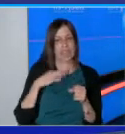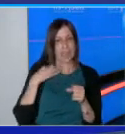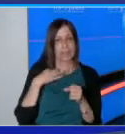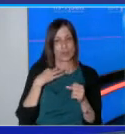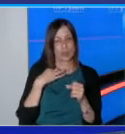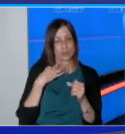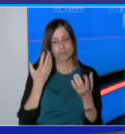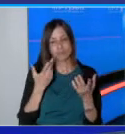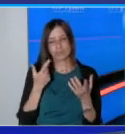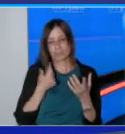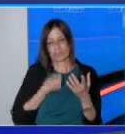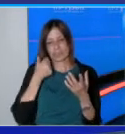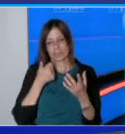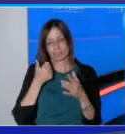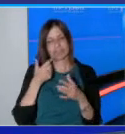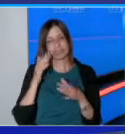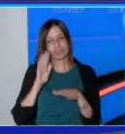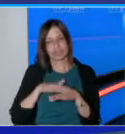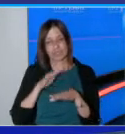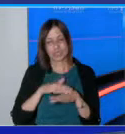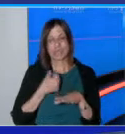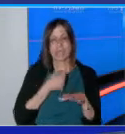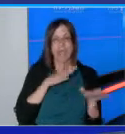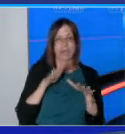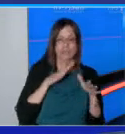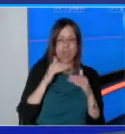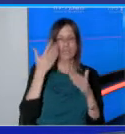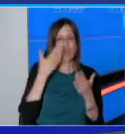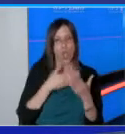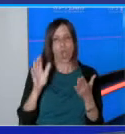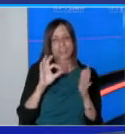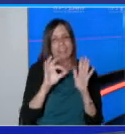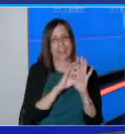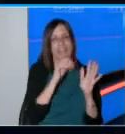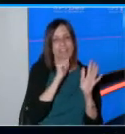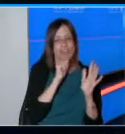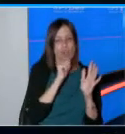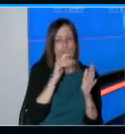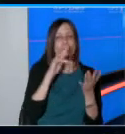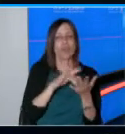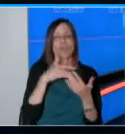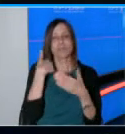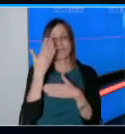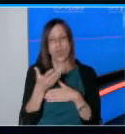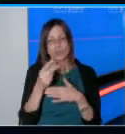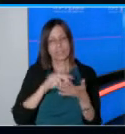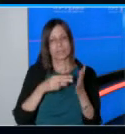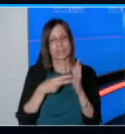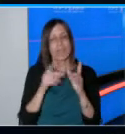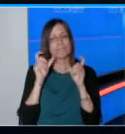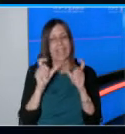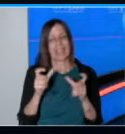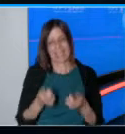בין גורמי המקצוע לשרי הממשלה מדובר, הורדת התו הירוק למקומות בחוץ, מתווה מגן